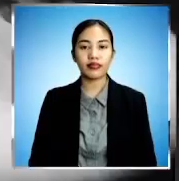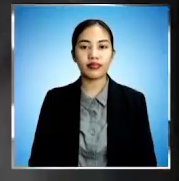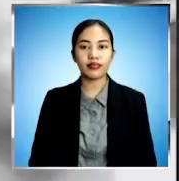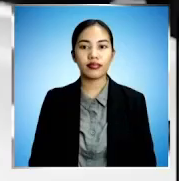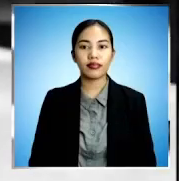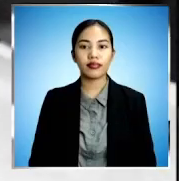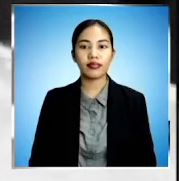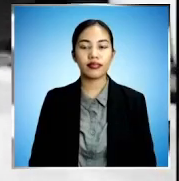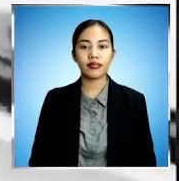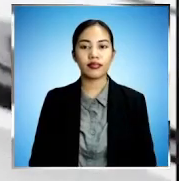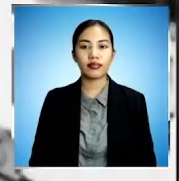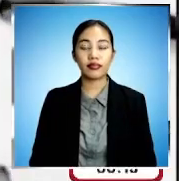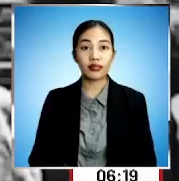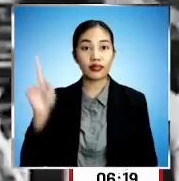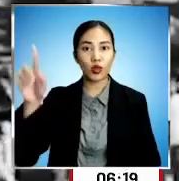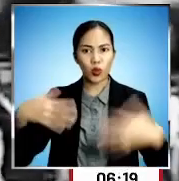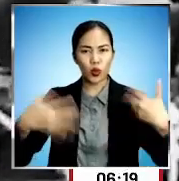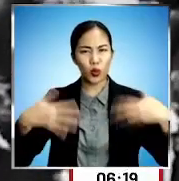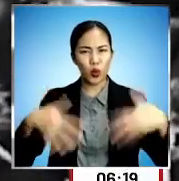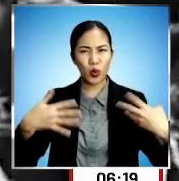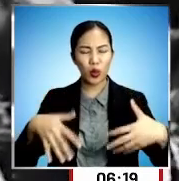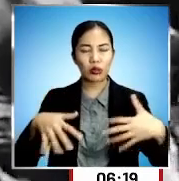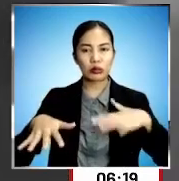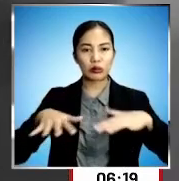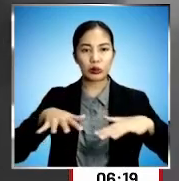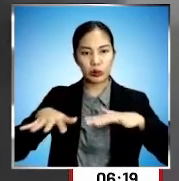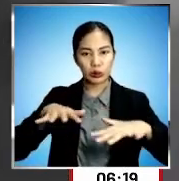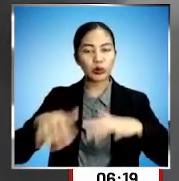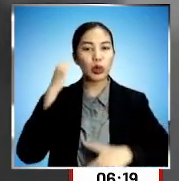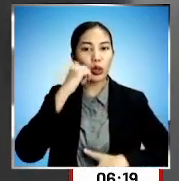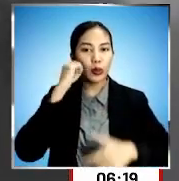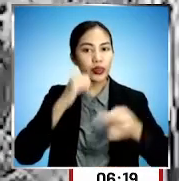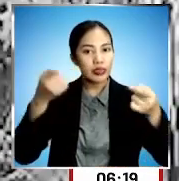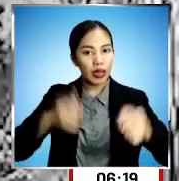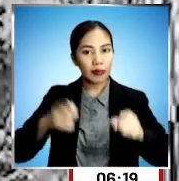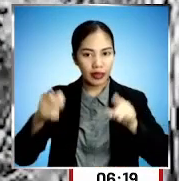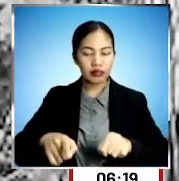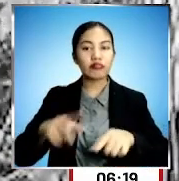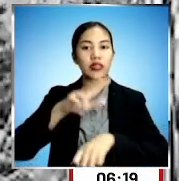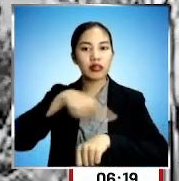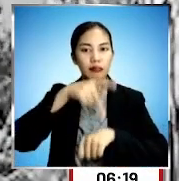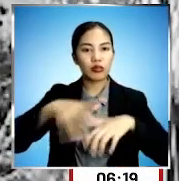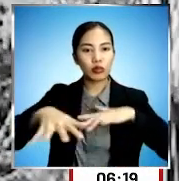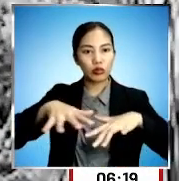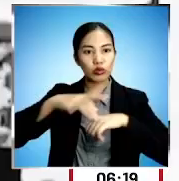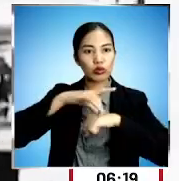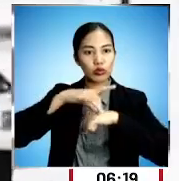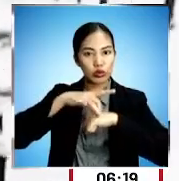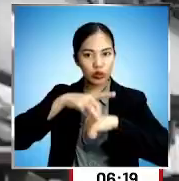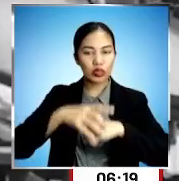Whoa. Oh my God! Madalas yanigin ng lindol ang ating bansa. Dahilan para malagay sa peligro ang buhay ng